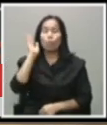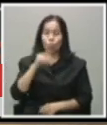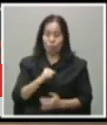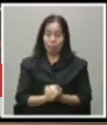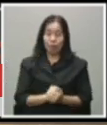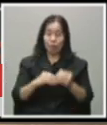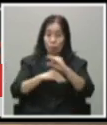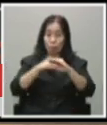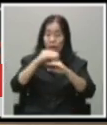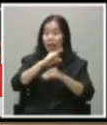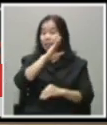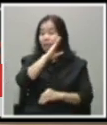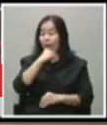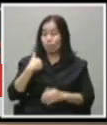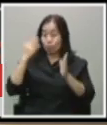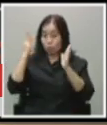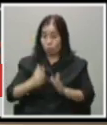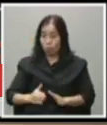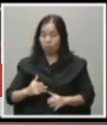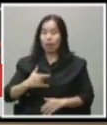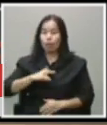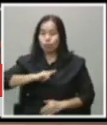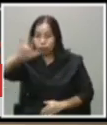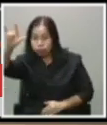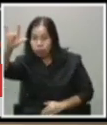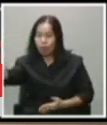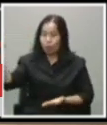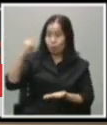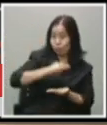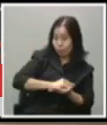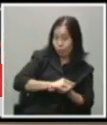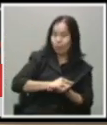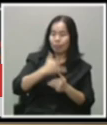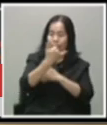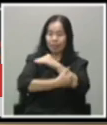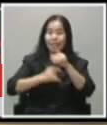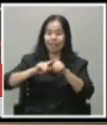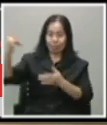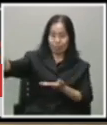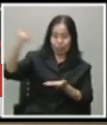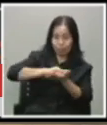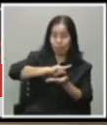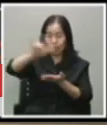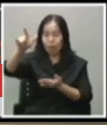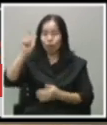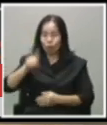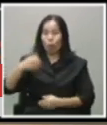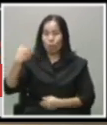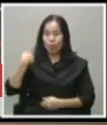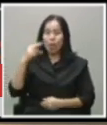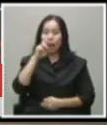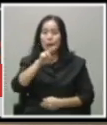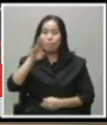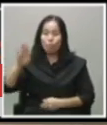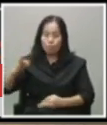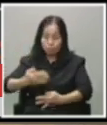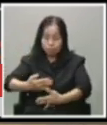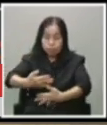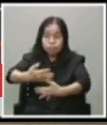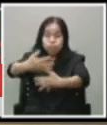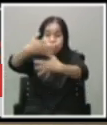ามีคนเข้าคนออกนอกประเทศเราจะมีระบบสารสนเทศสำหรับตรวจคนเข้าเมืองครับซึ่งมีอยู่แล้วครับ